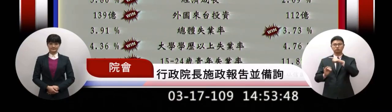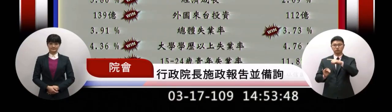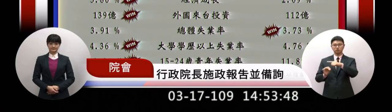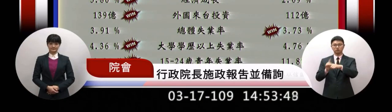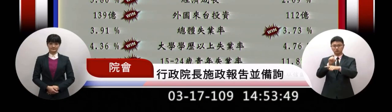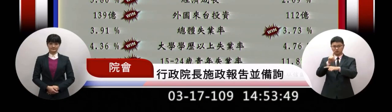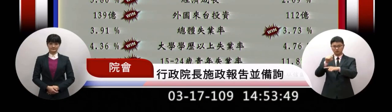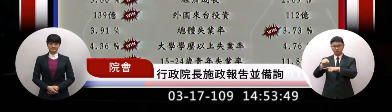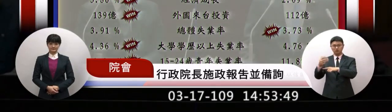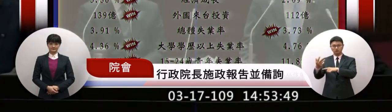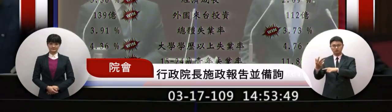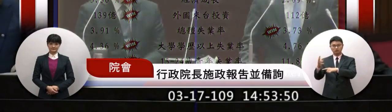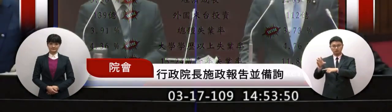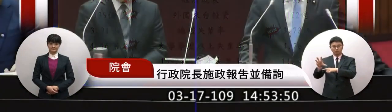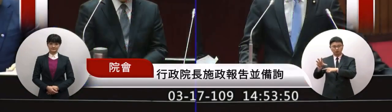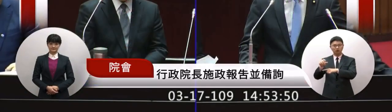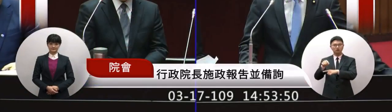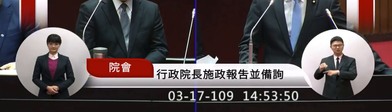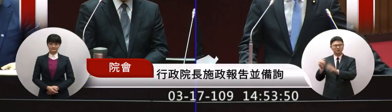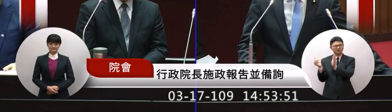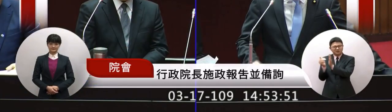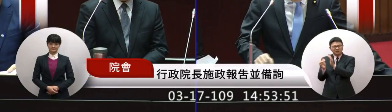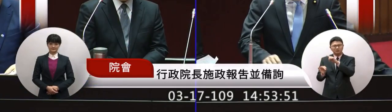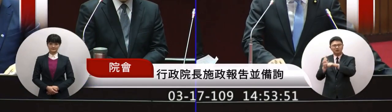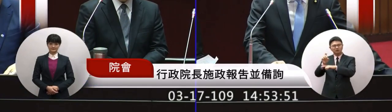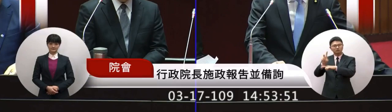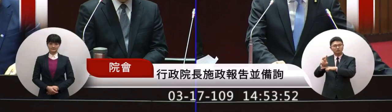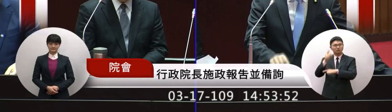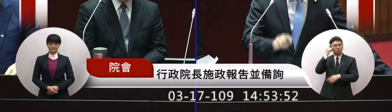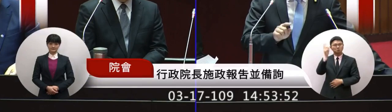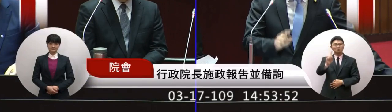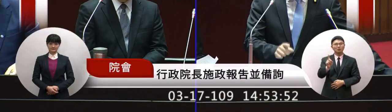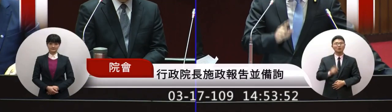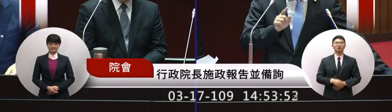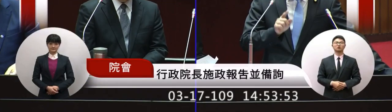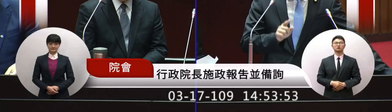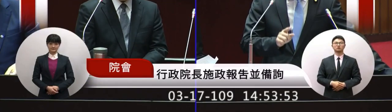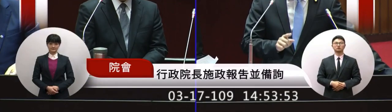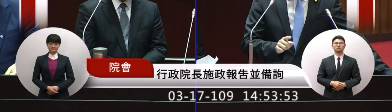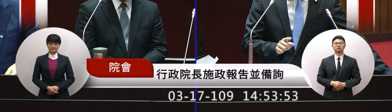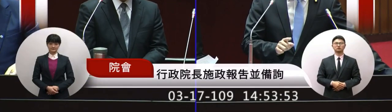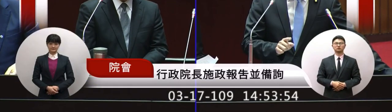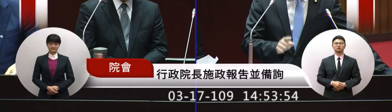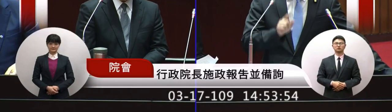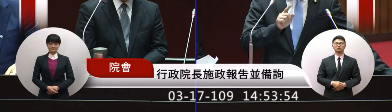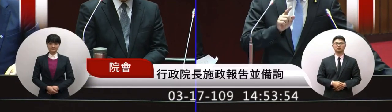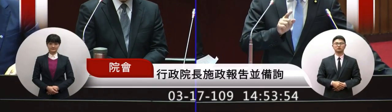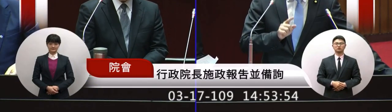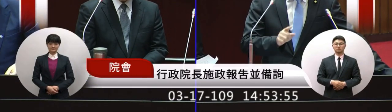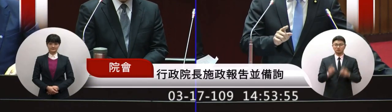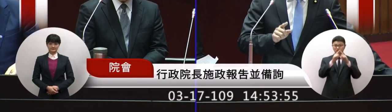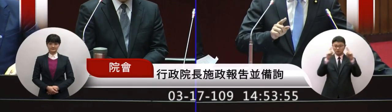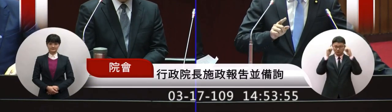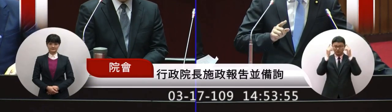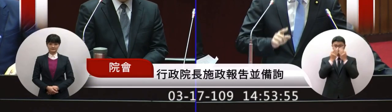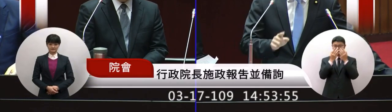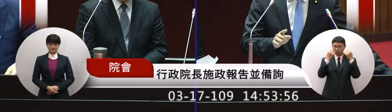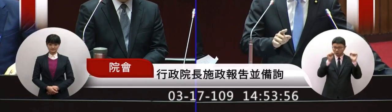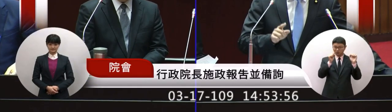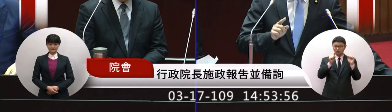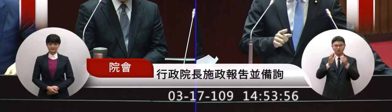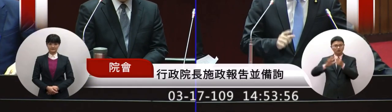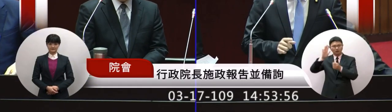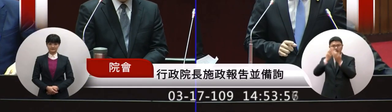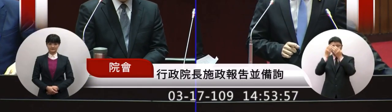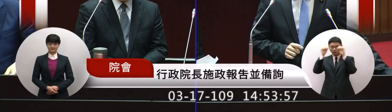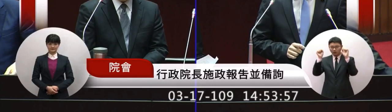是11.88%，接近12%。这代表什么？代表大学生、高中生他们毕